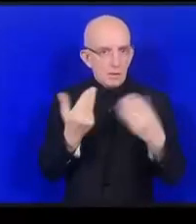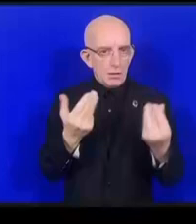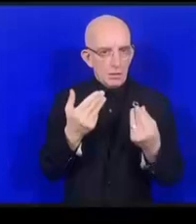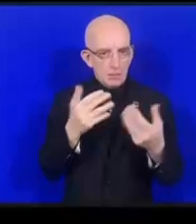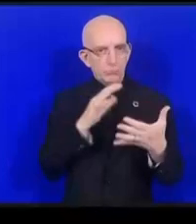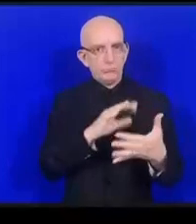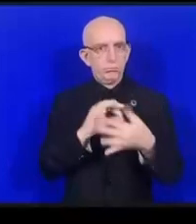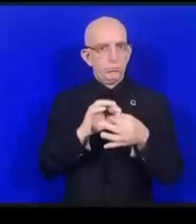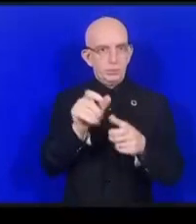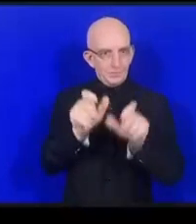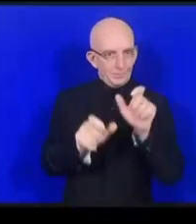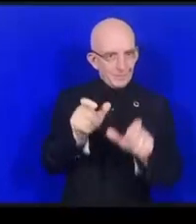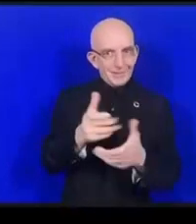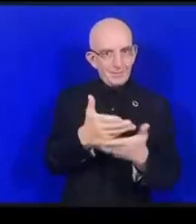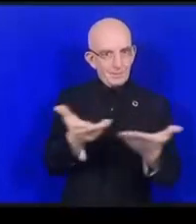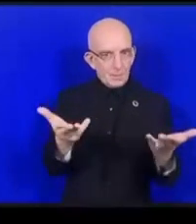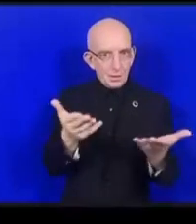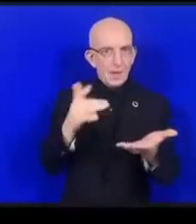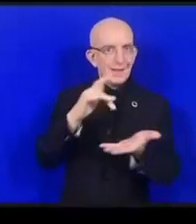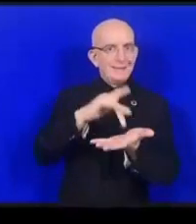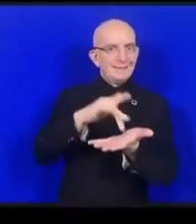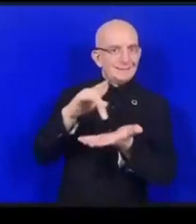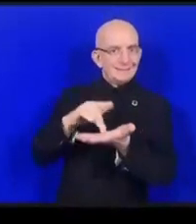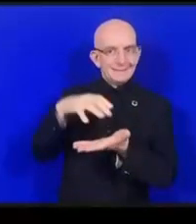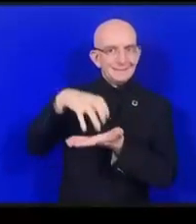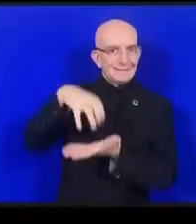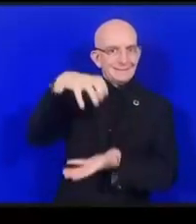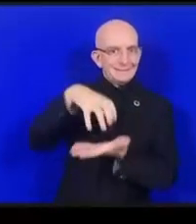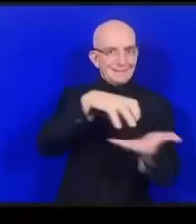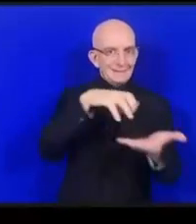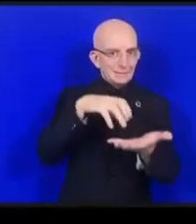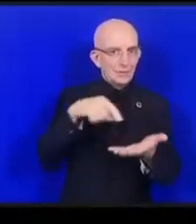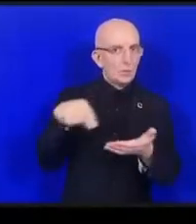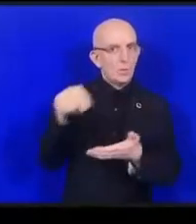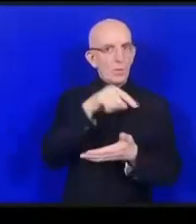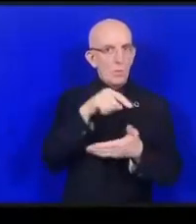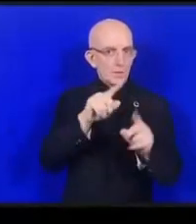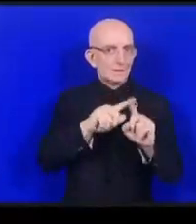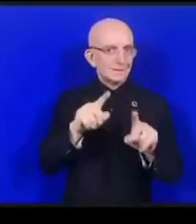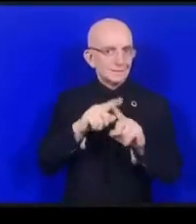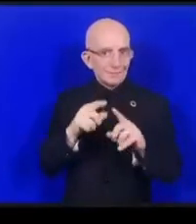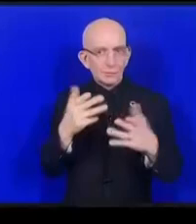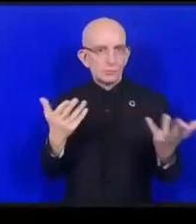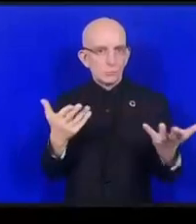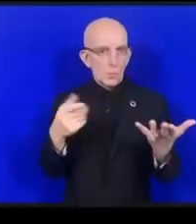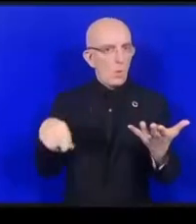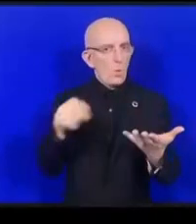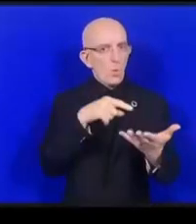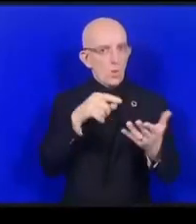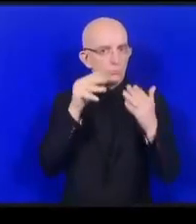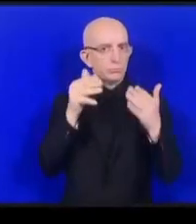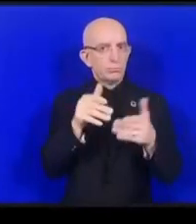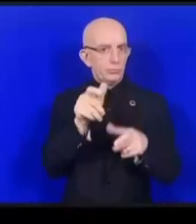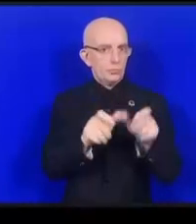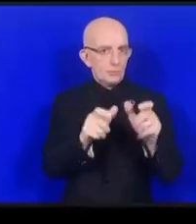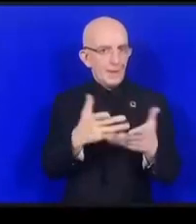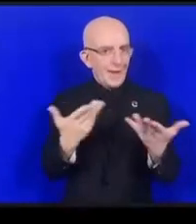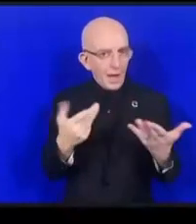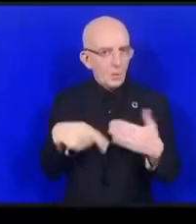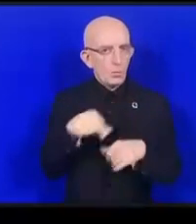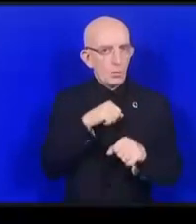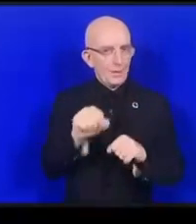фокусом на человеке прежде всего Как сделать так чтобы по-прежнему